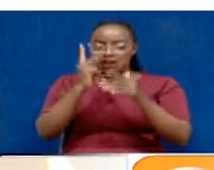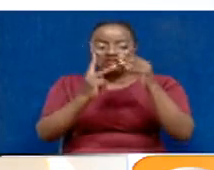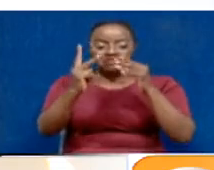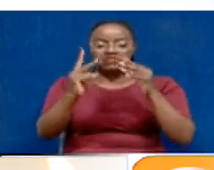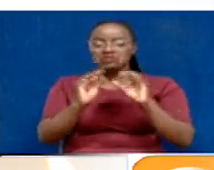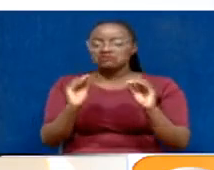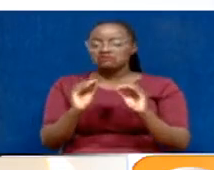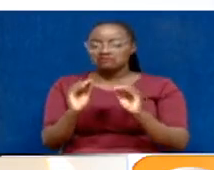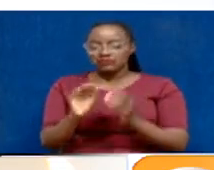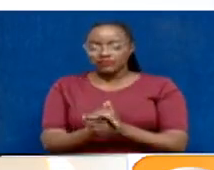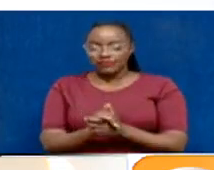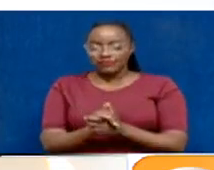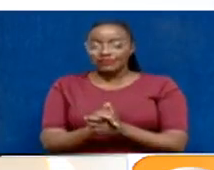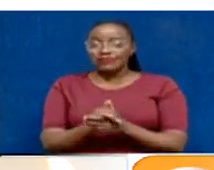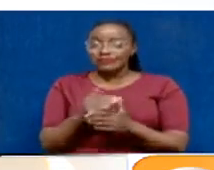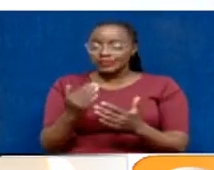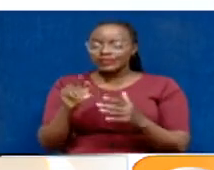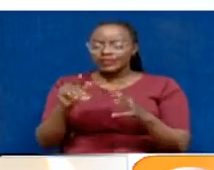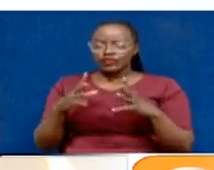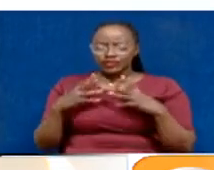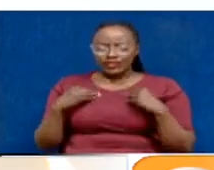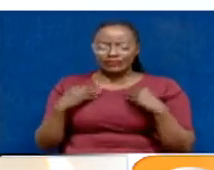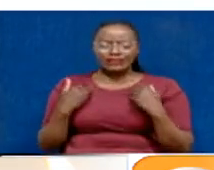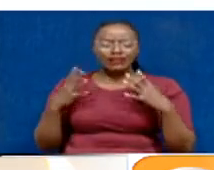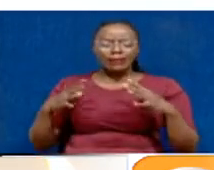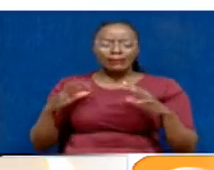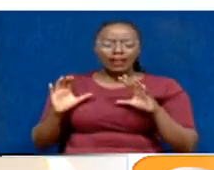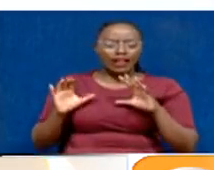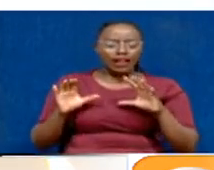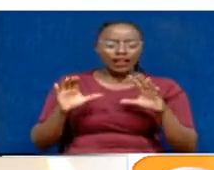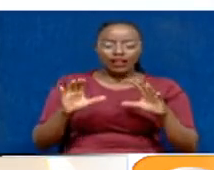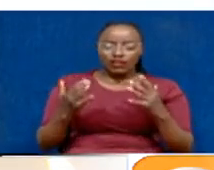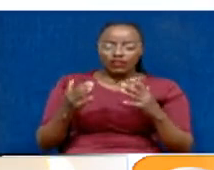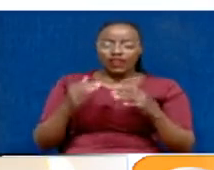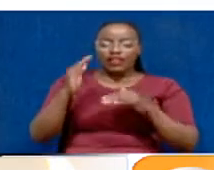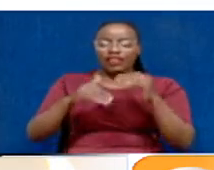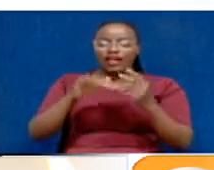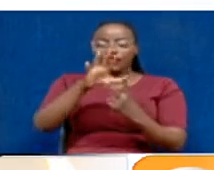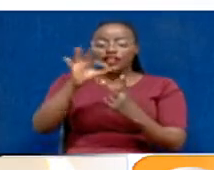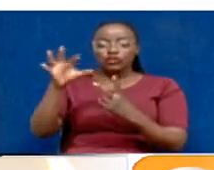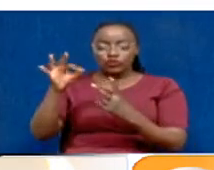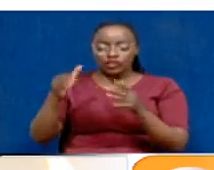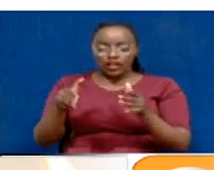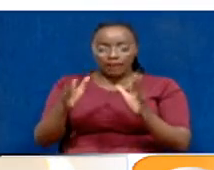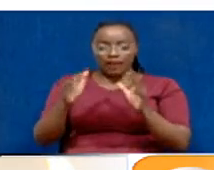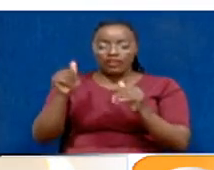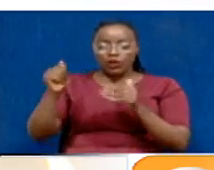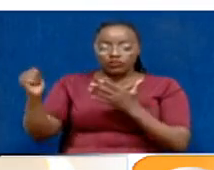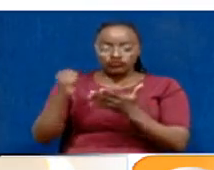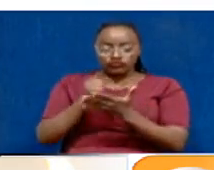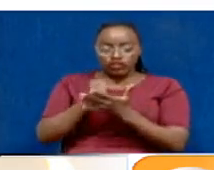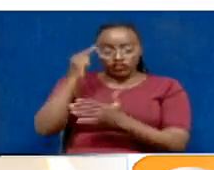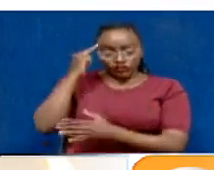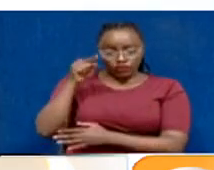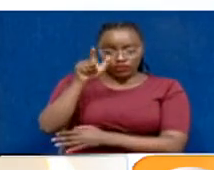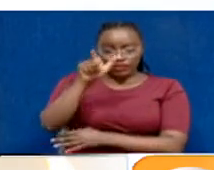vision. He will give in to pressure of crowds rather than the chosen path appointed for him.